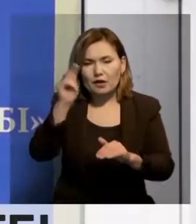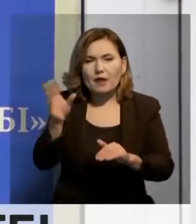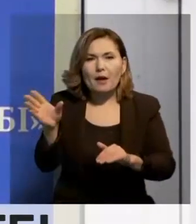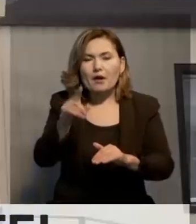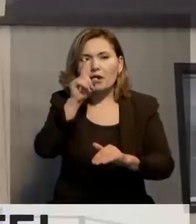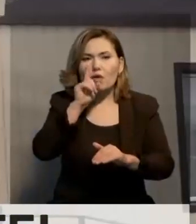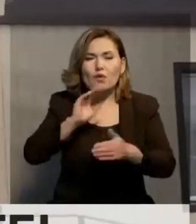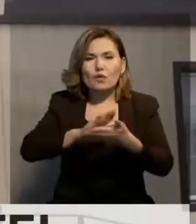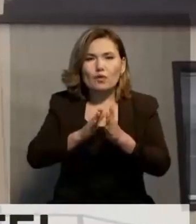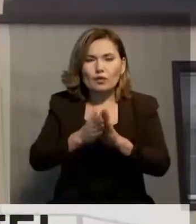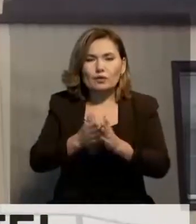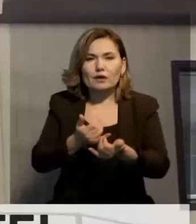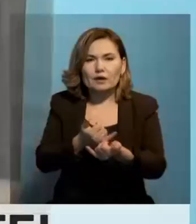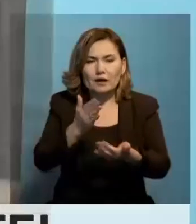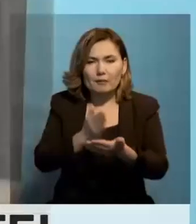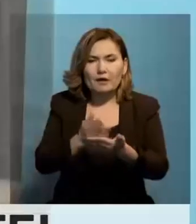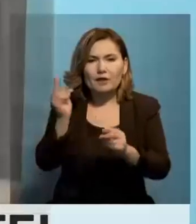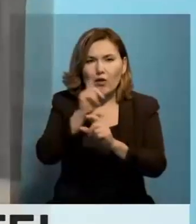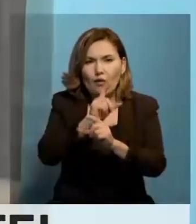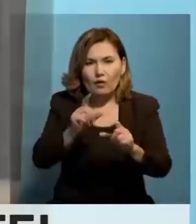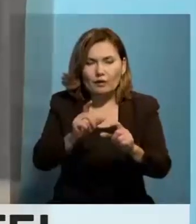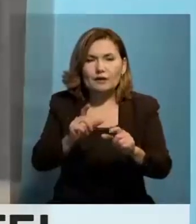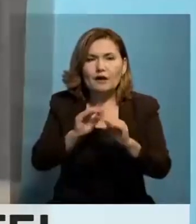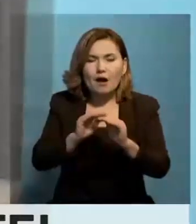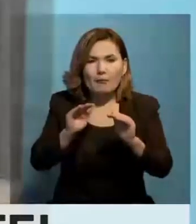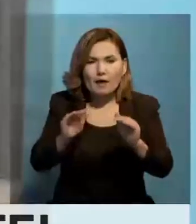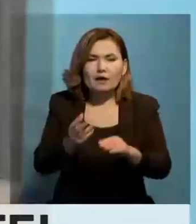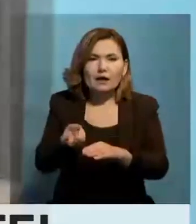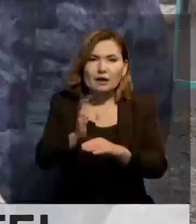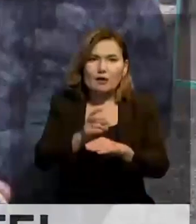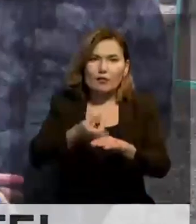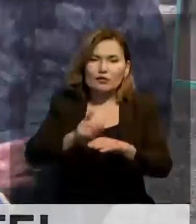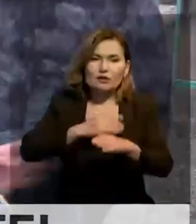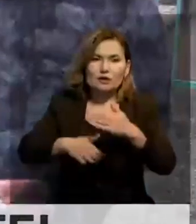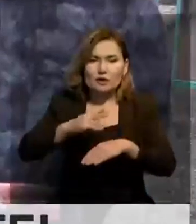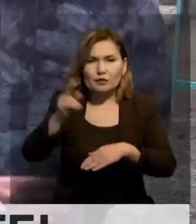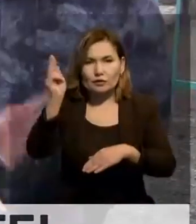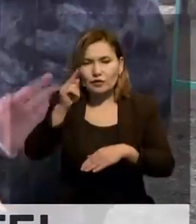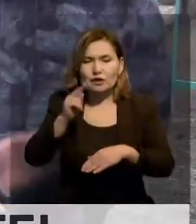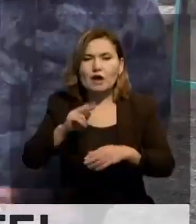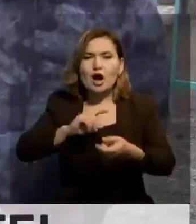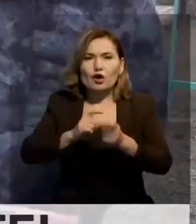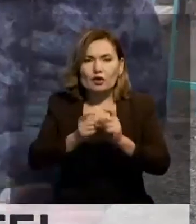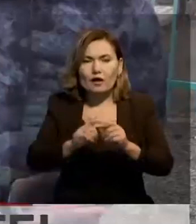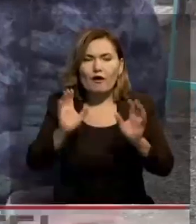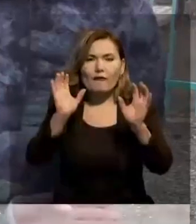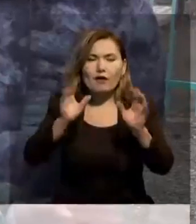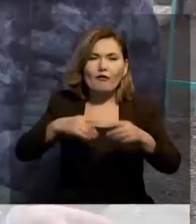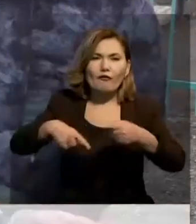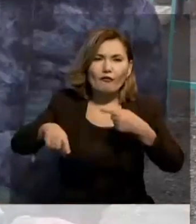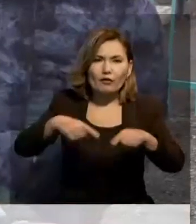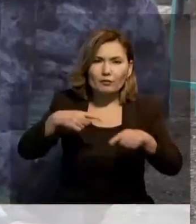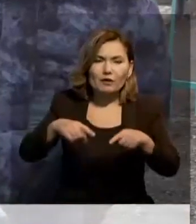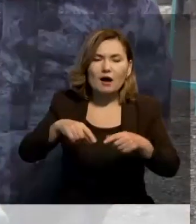жағдайы жасалған, жарқыраған жаңа мектепке қазір оқушылар қуана-қуана келеді. Біз осында күреске және де волейбол, футболдарға